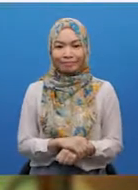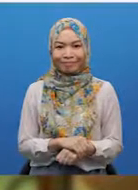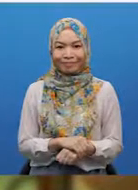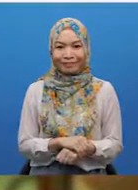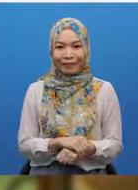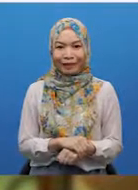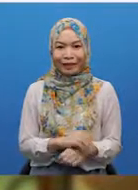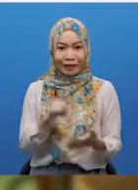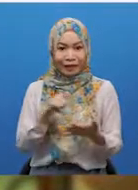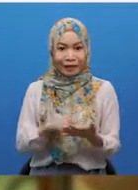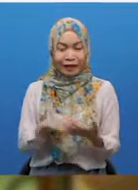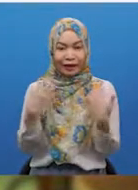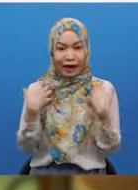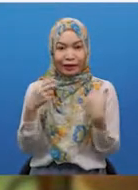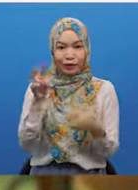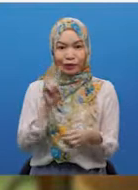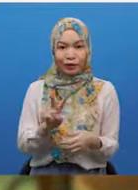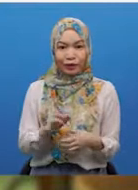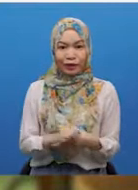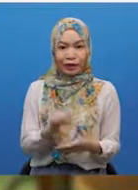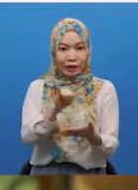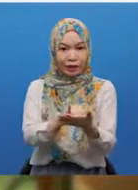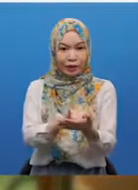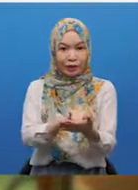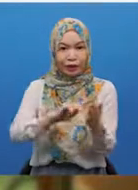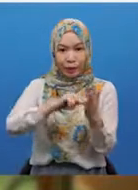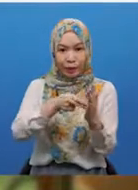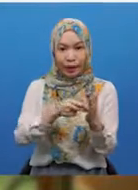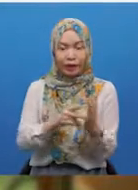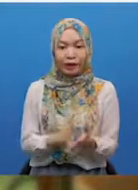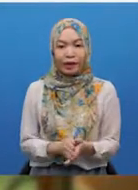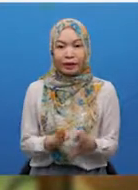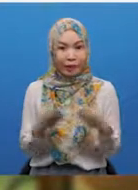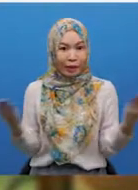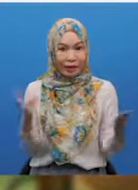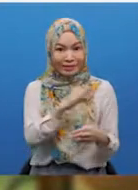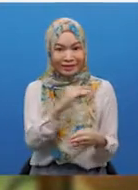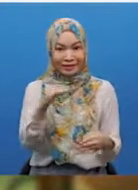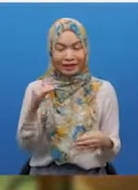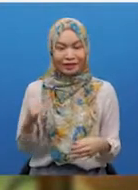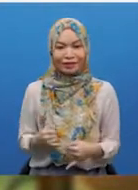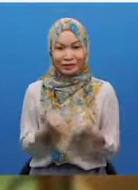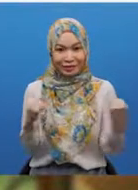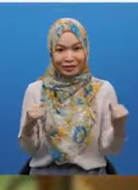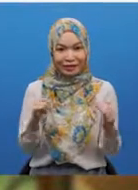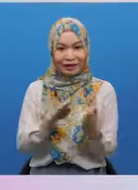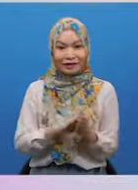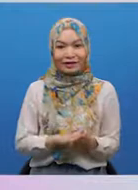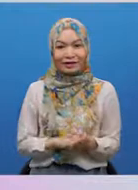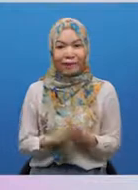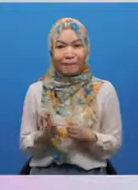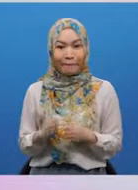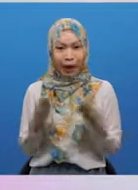terbahagi kepada dua iaitu peribahasa dan ragam bahasa. Konsep peribahasa